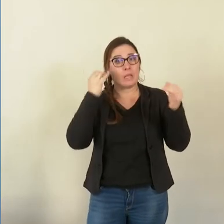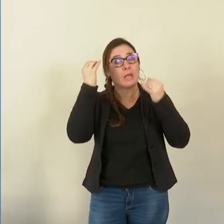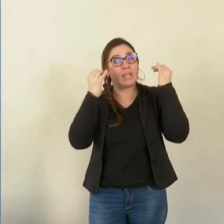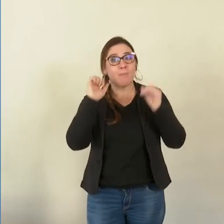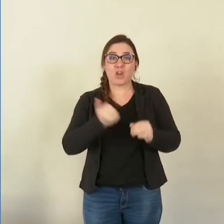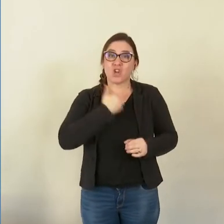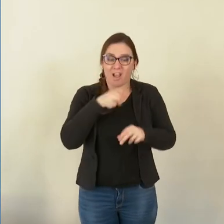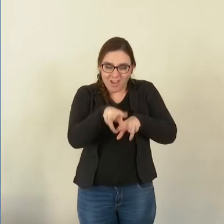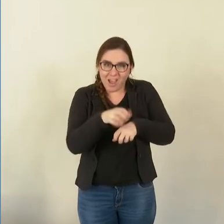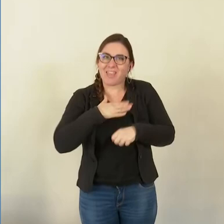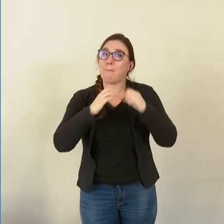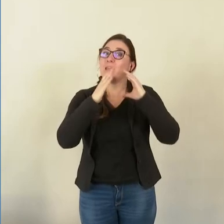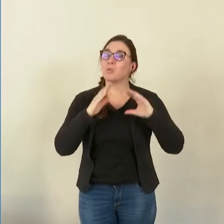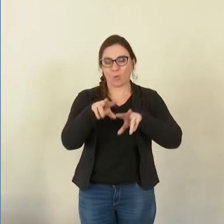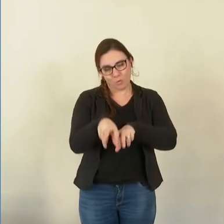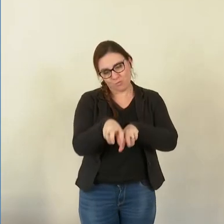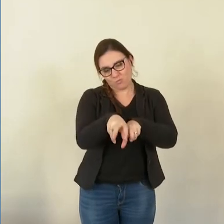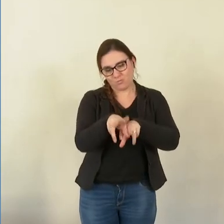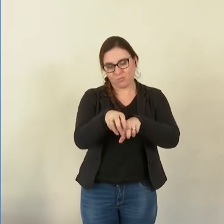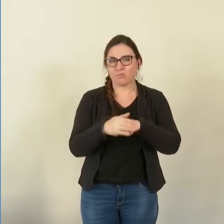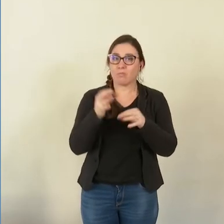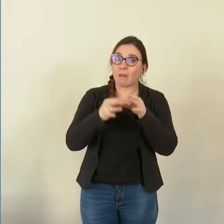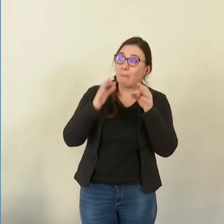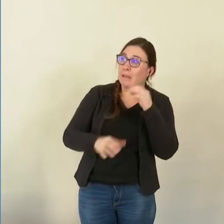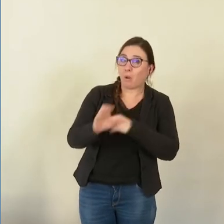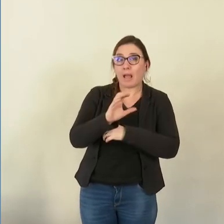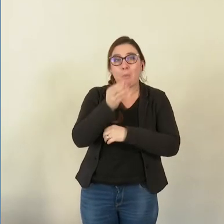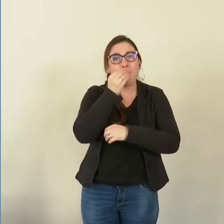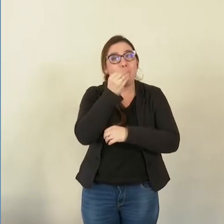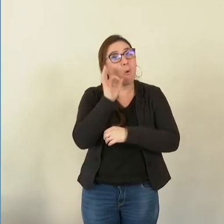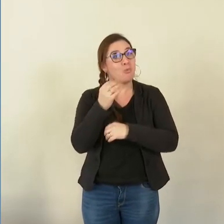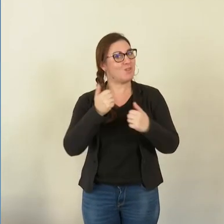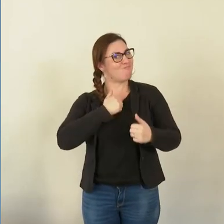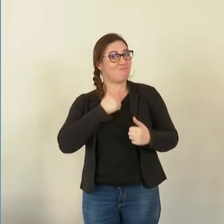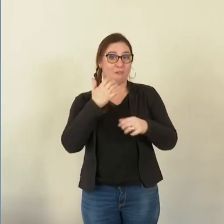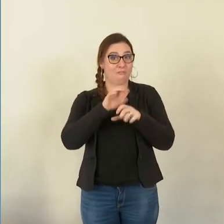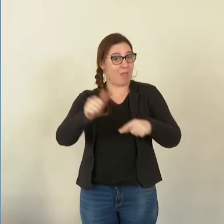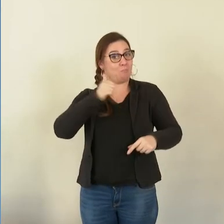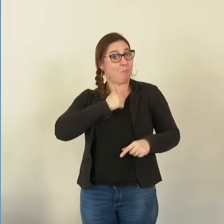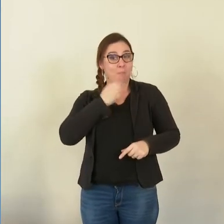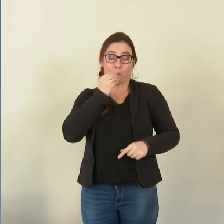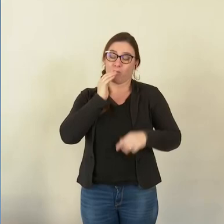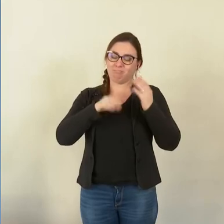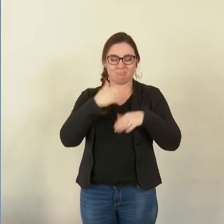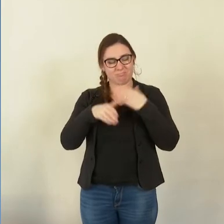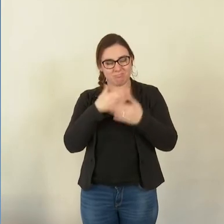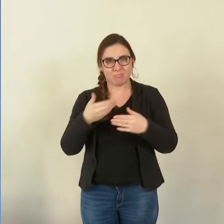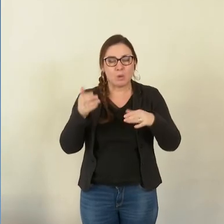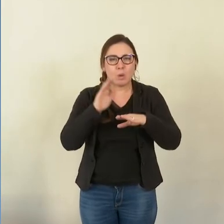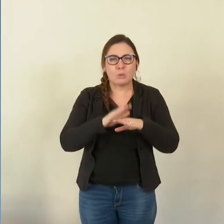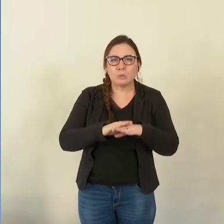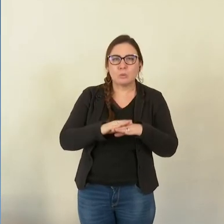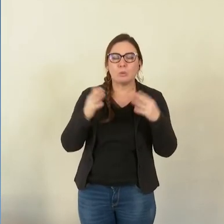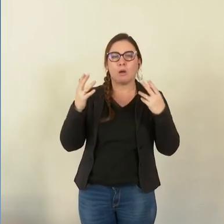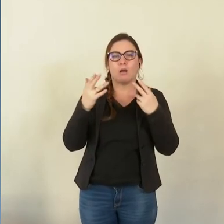petit jardin qu'on fait soi-même le bilan carbone serait bon et finalement on se retrouve un peu comme notre agneau français face à